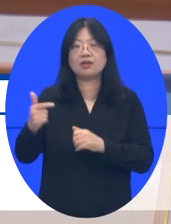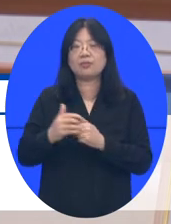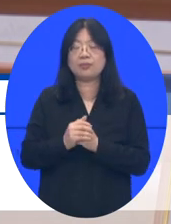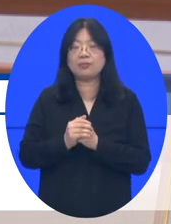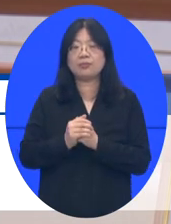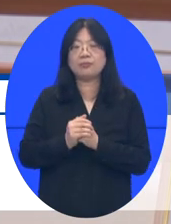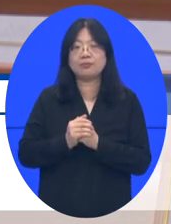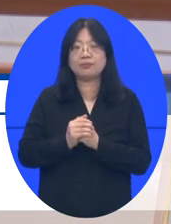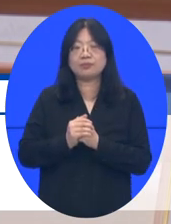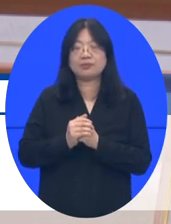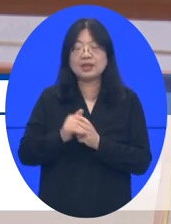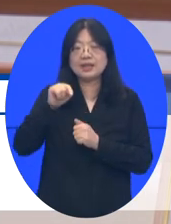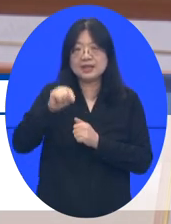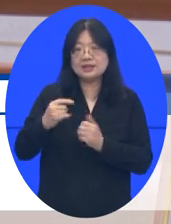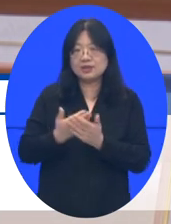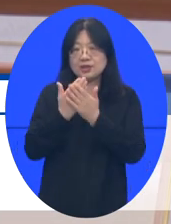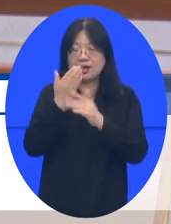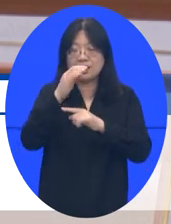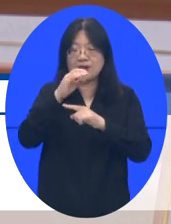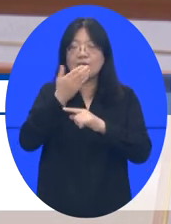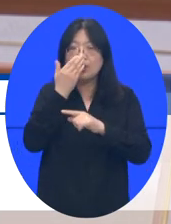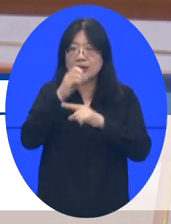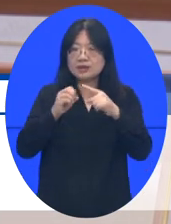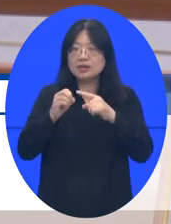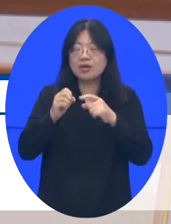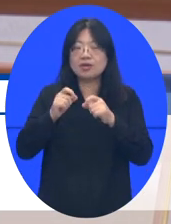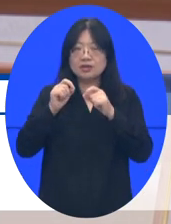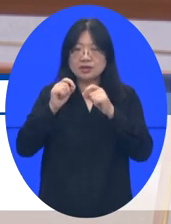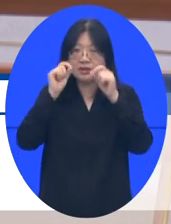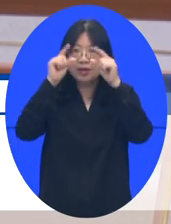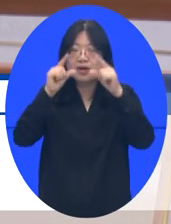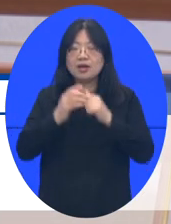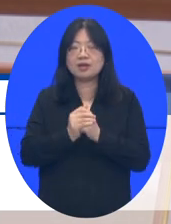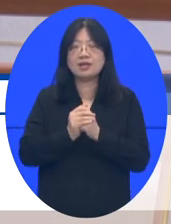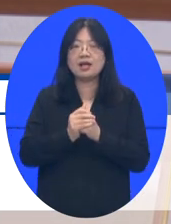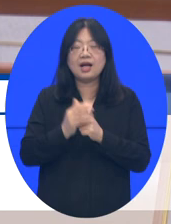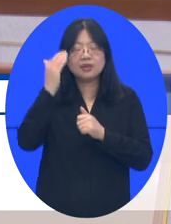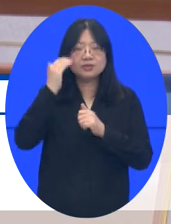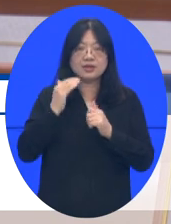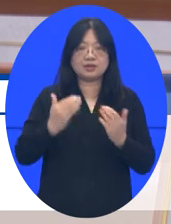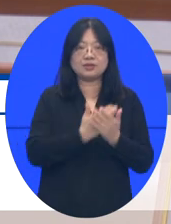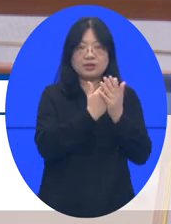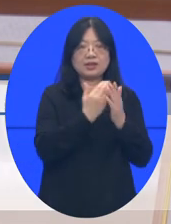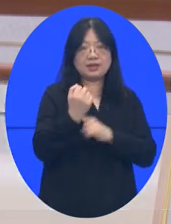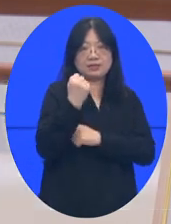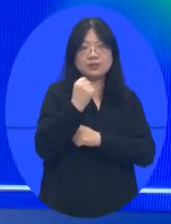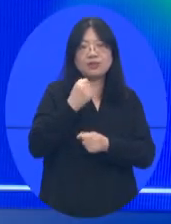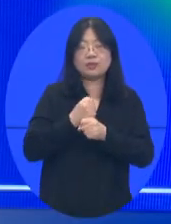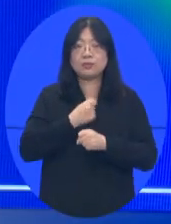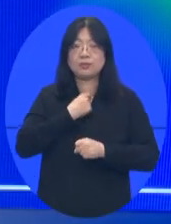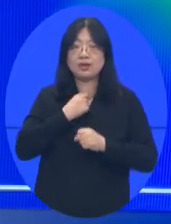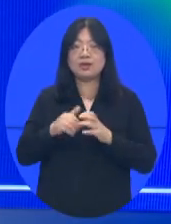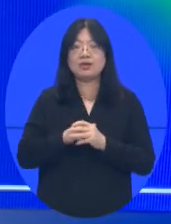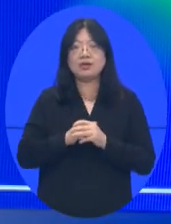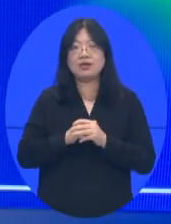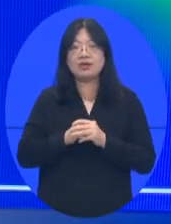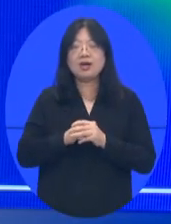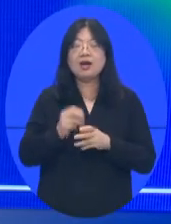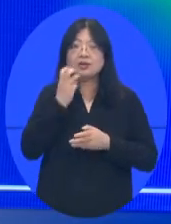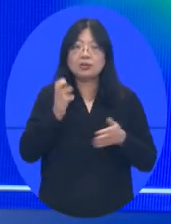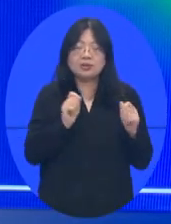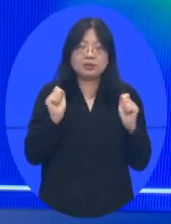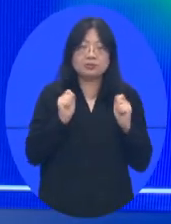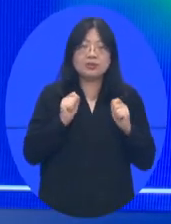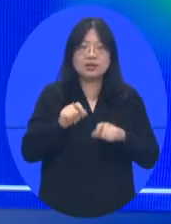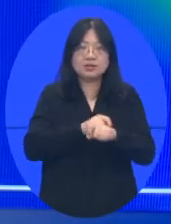성장 잠재력을 일깨워서 대한민국 성장의 엔진으로 삼고 싶습니다. 도는 또